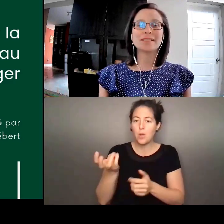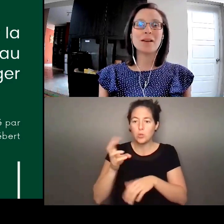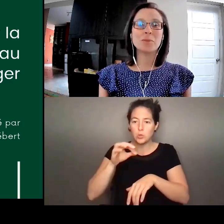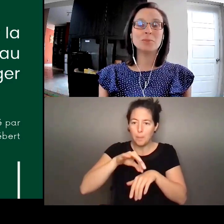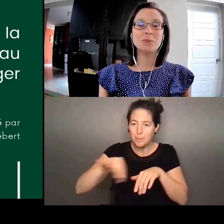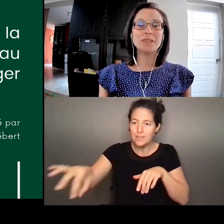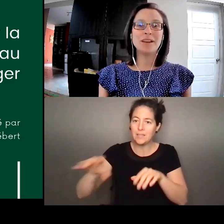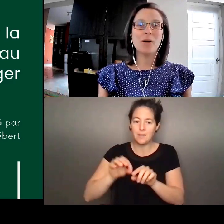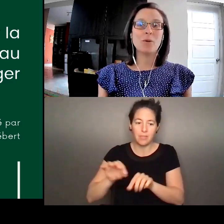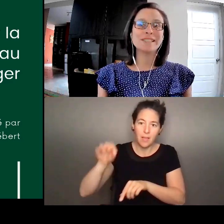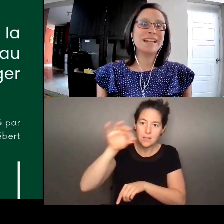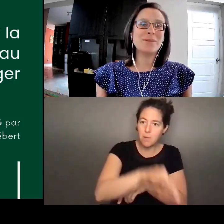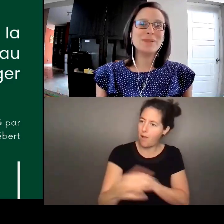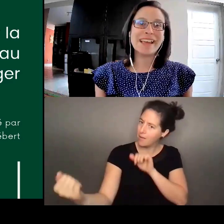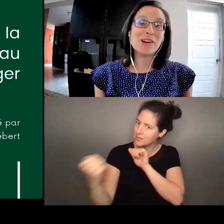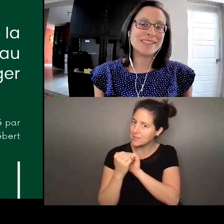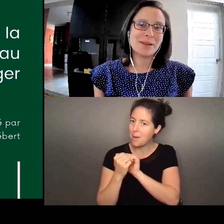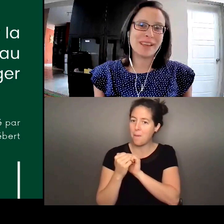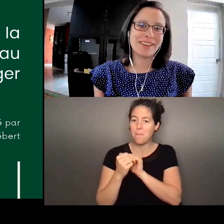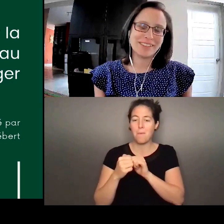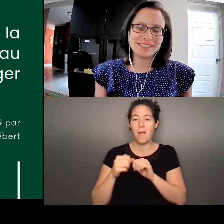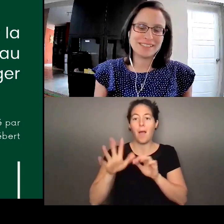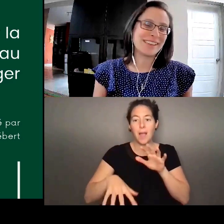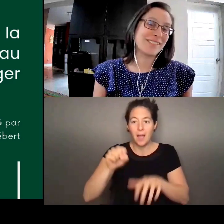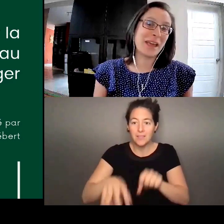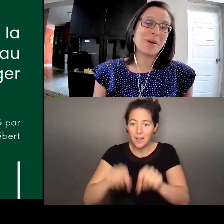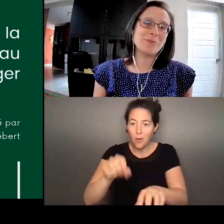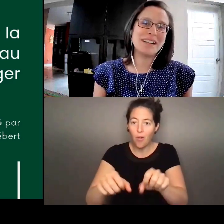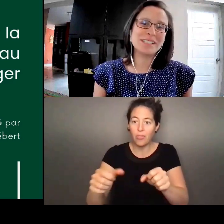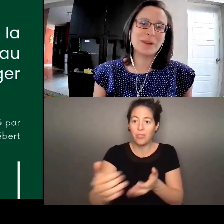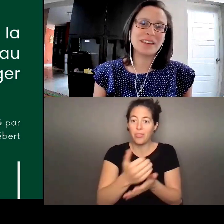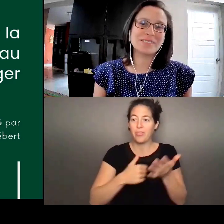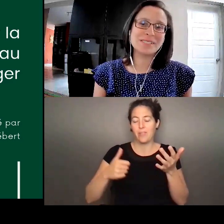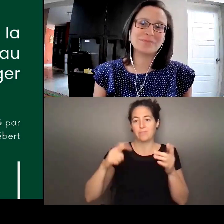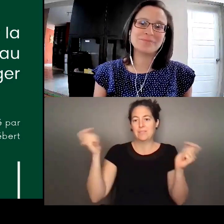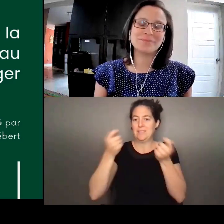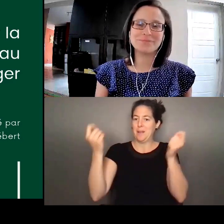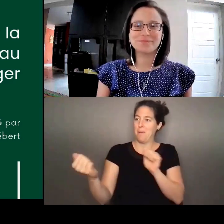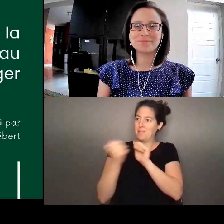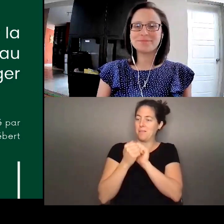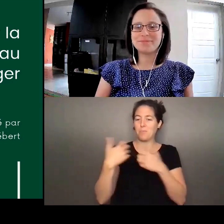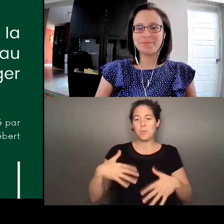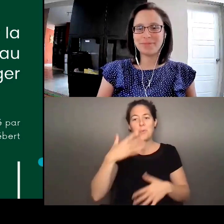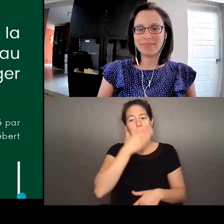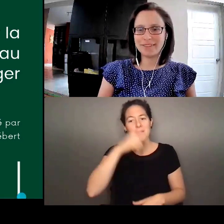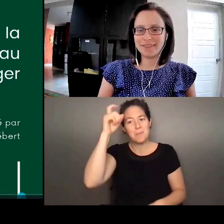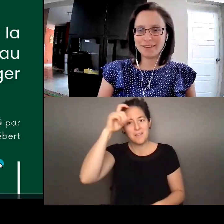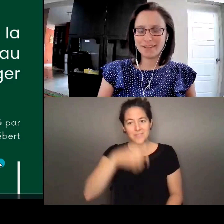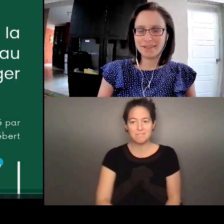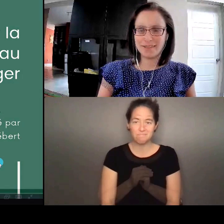transplante ensemble, puis on célèbre les récoltes après. C'est vraiment une belle expérience.